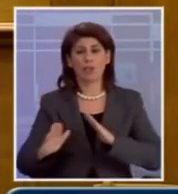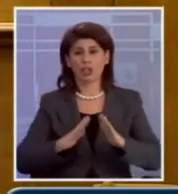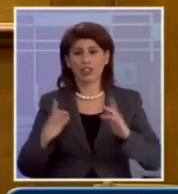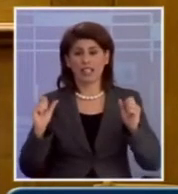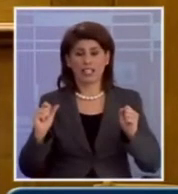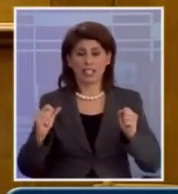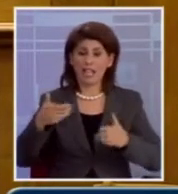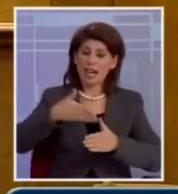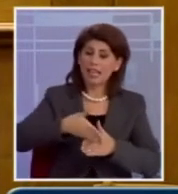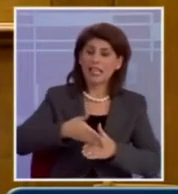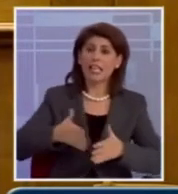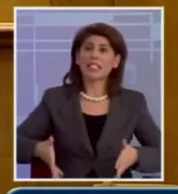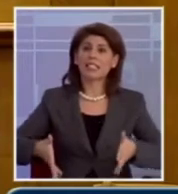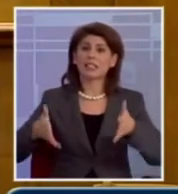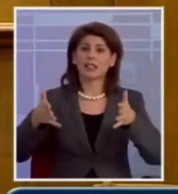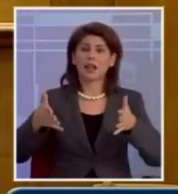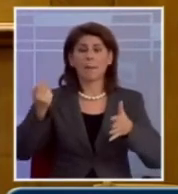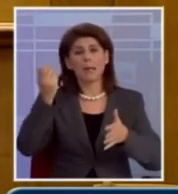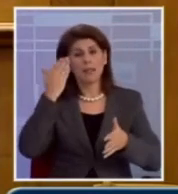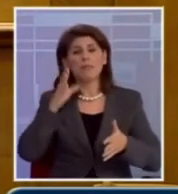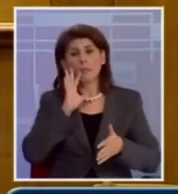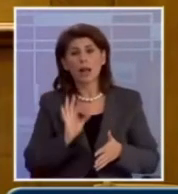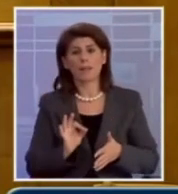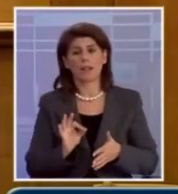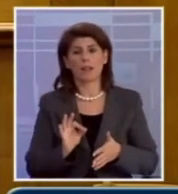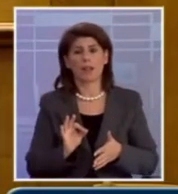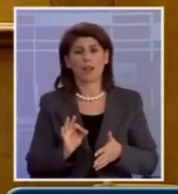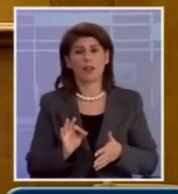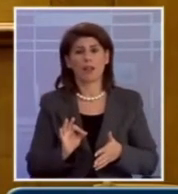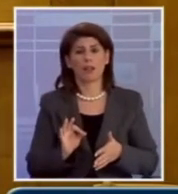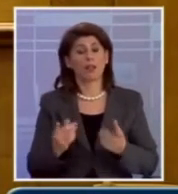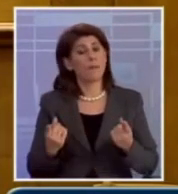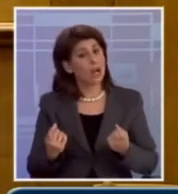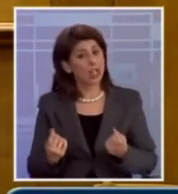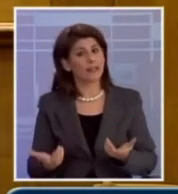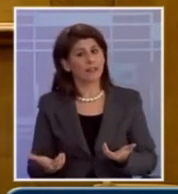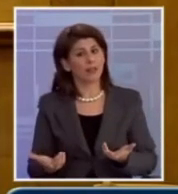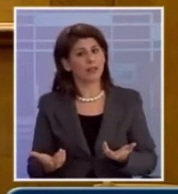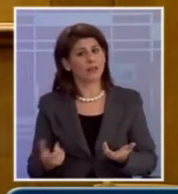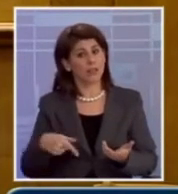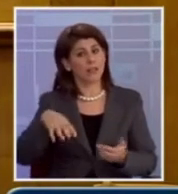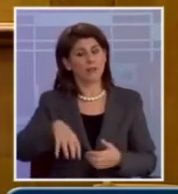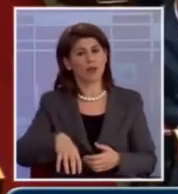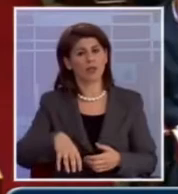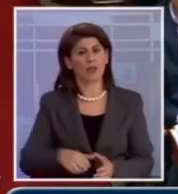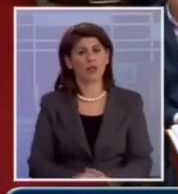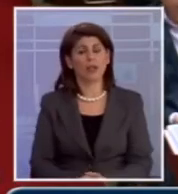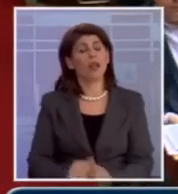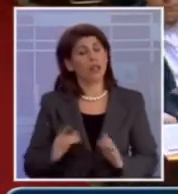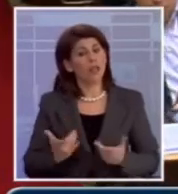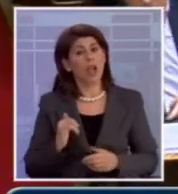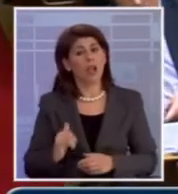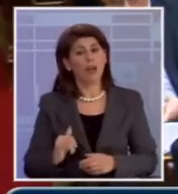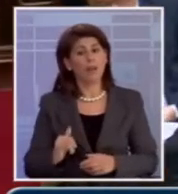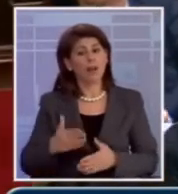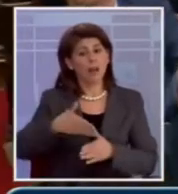κτίρια με τιμές που πραγματικά είναι προκλητικές για την περίοδο. Ή να εξακολουθεί να